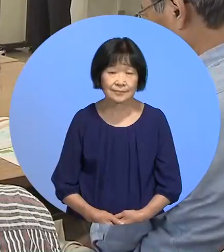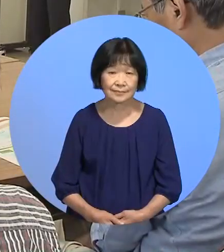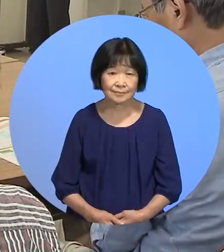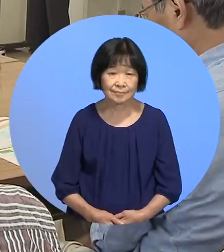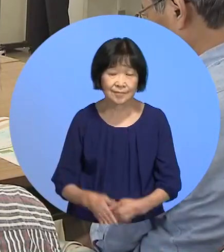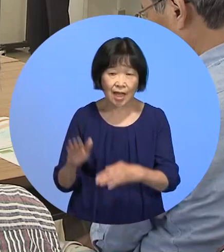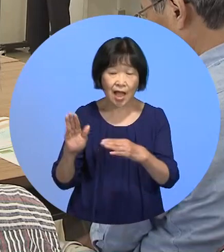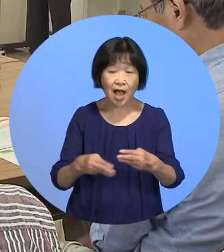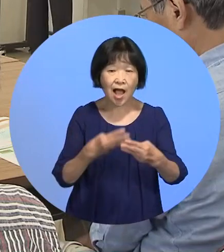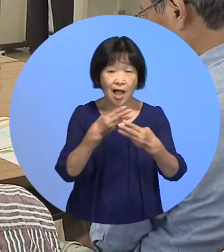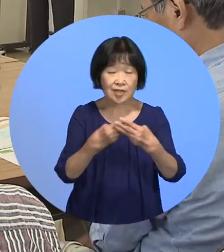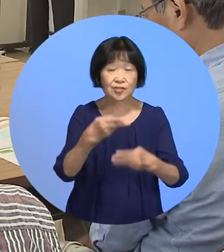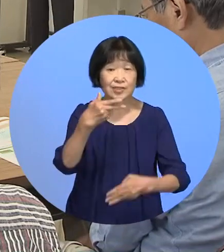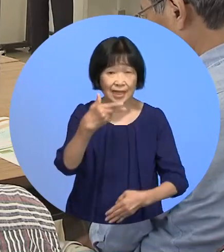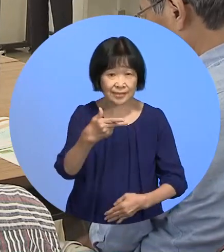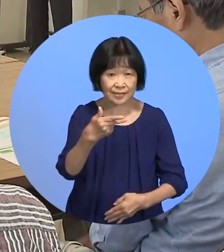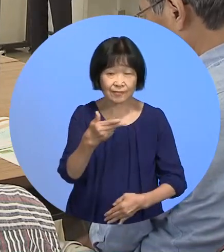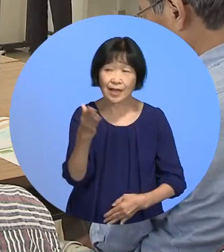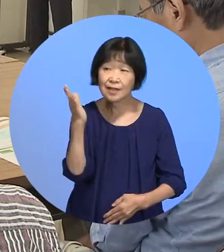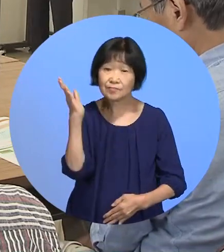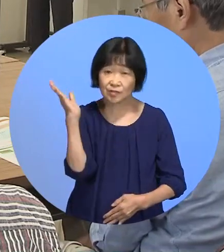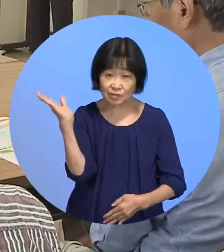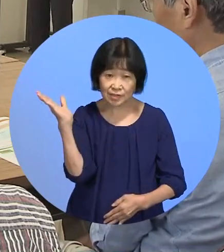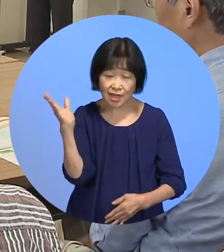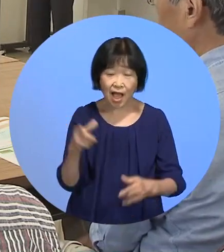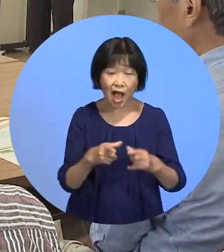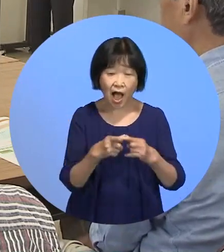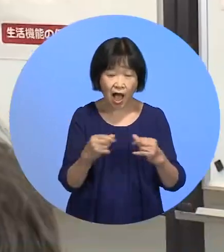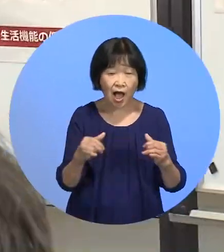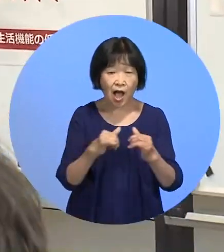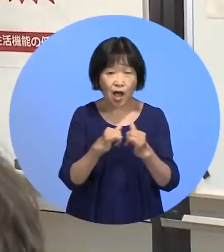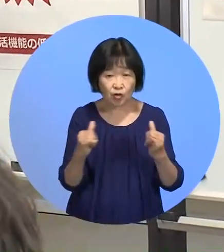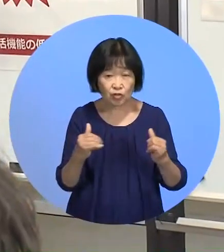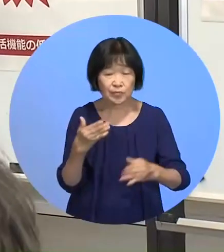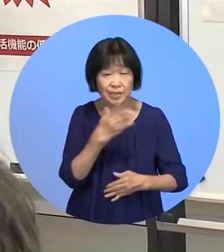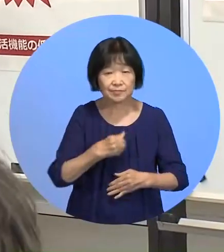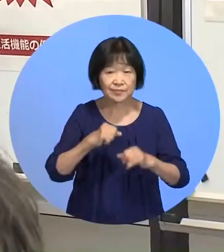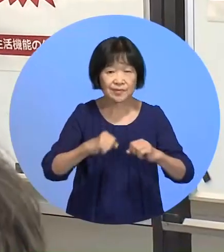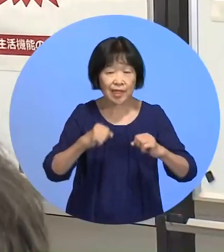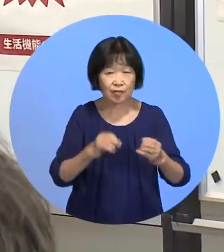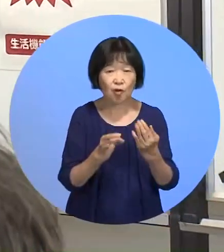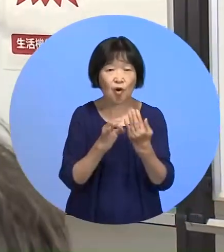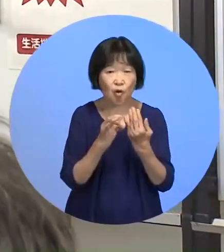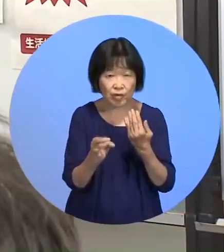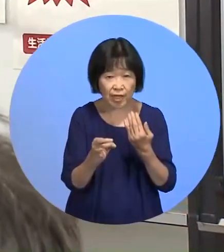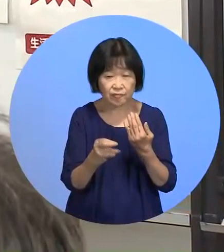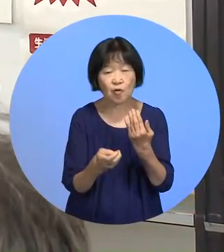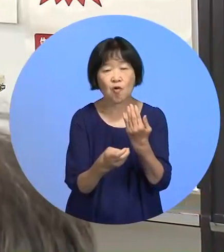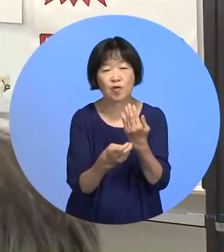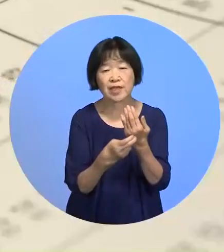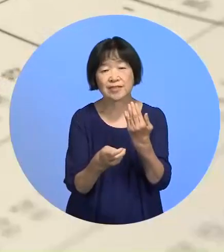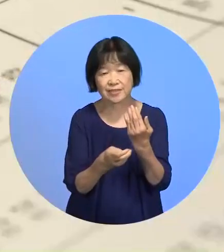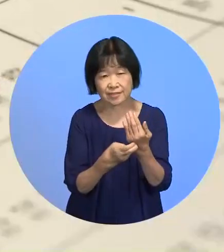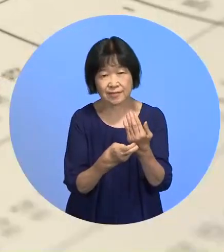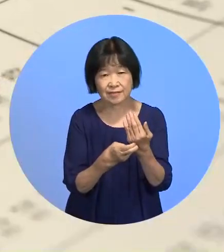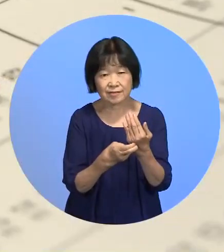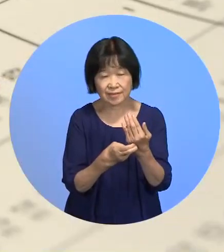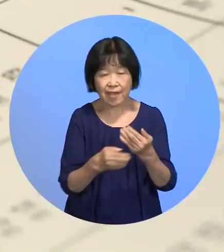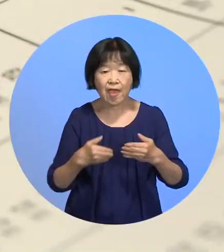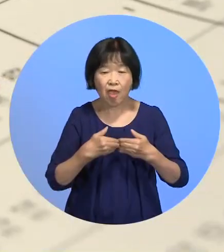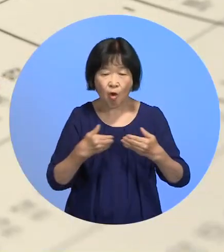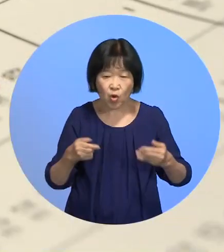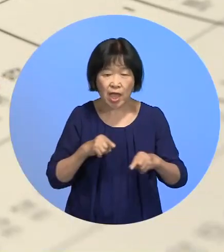吹田市では今回の内容のような内臓脂肪解消セミナーを、国民健康保険特定健診